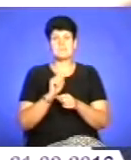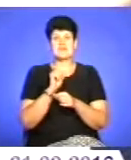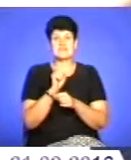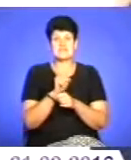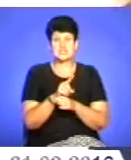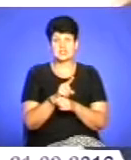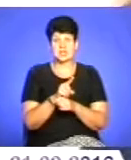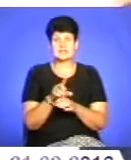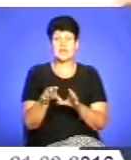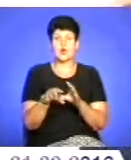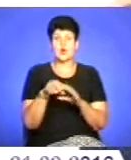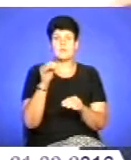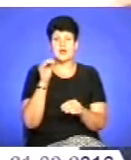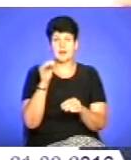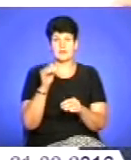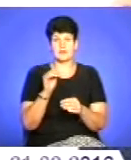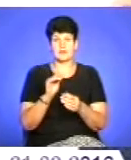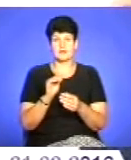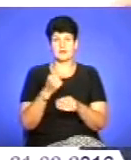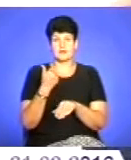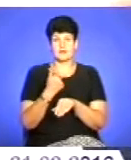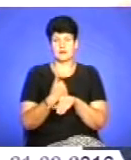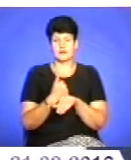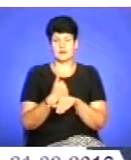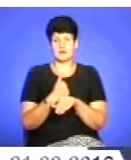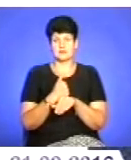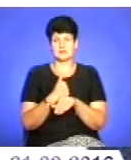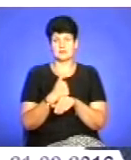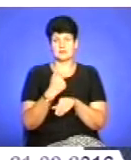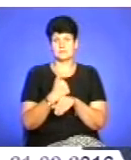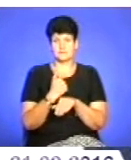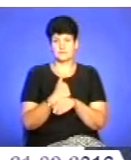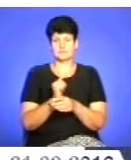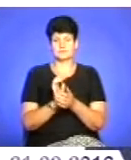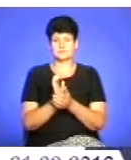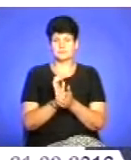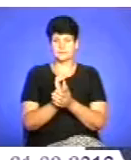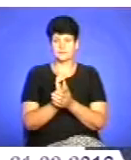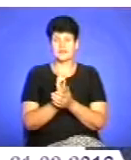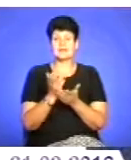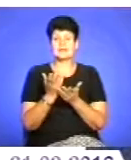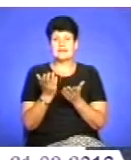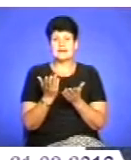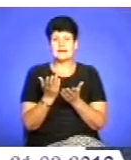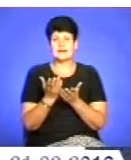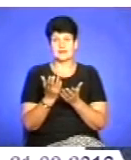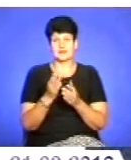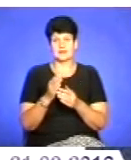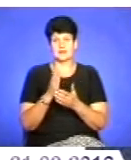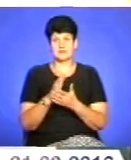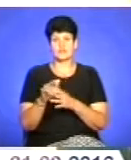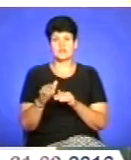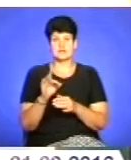чи обирати редактора друкованого ЗМІ, яке в процесі